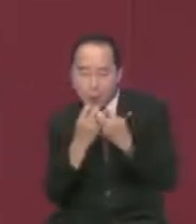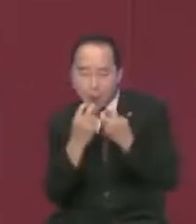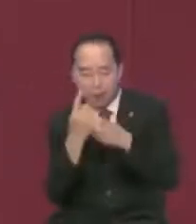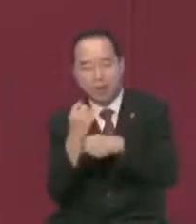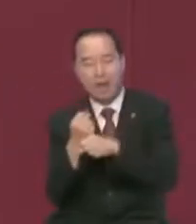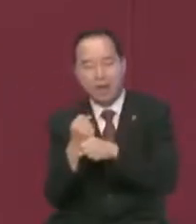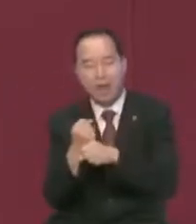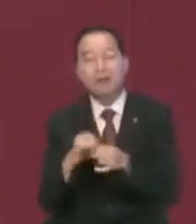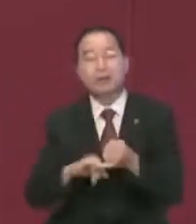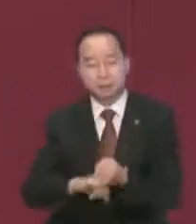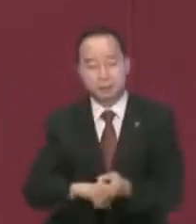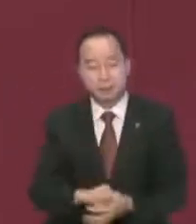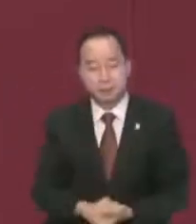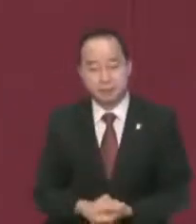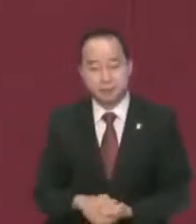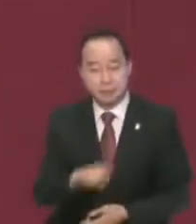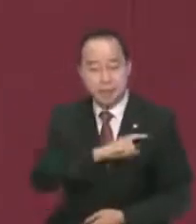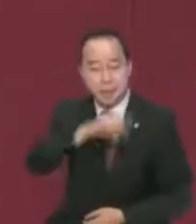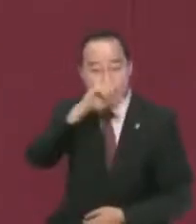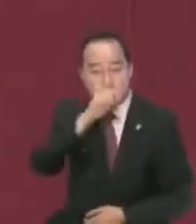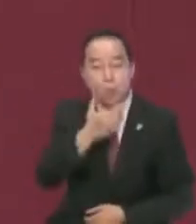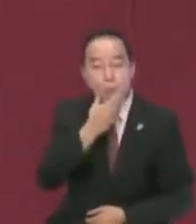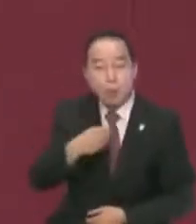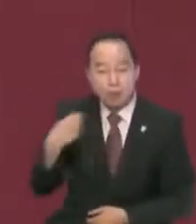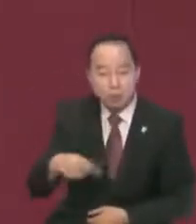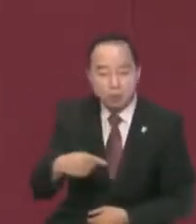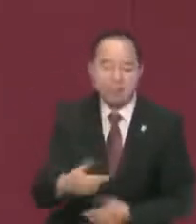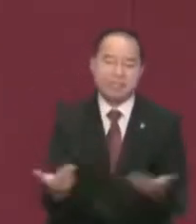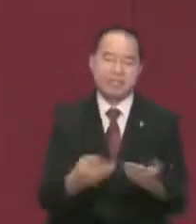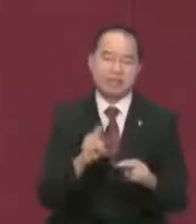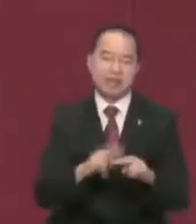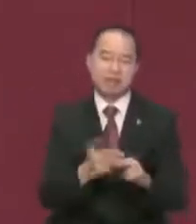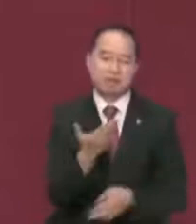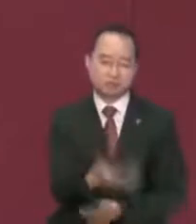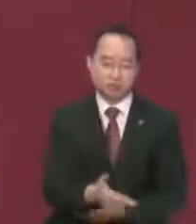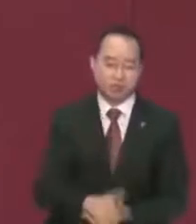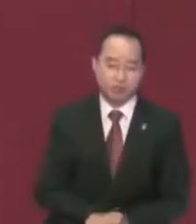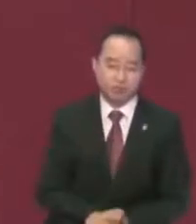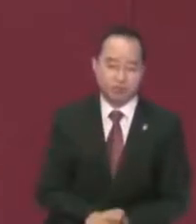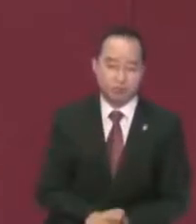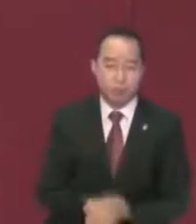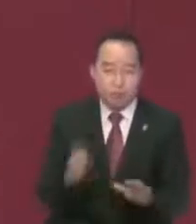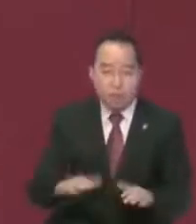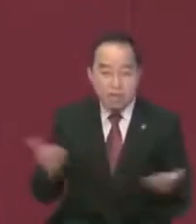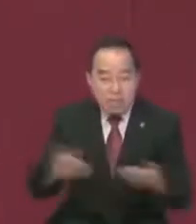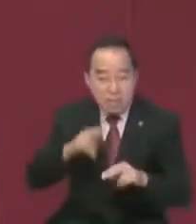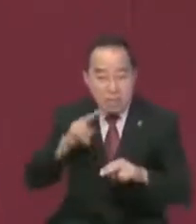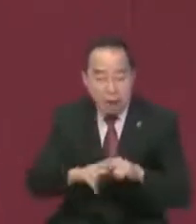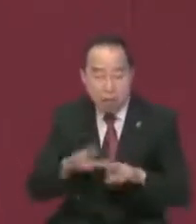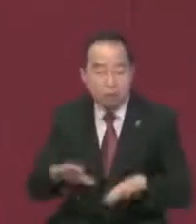최상의 복지는 일자리입니다. 그러나 일자리가 먼저 위협받고 있습니다.